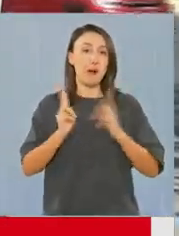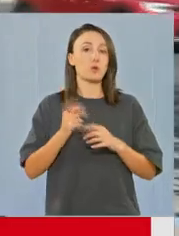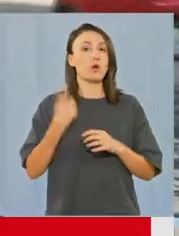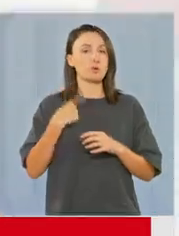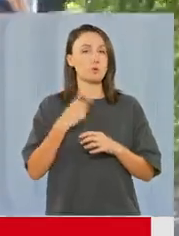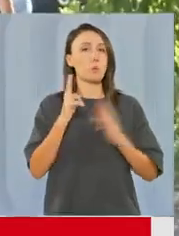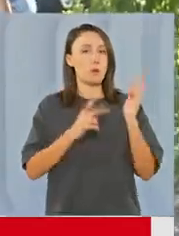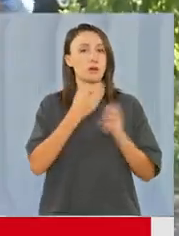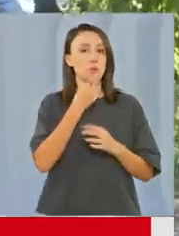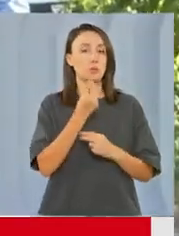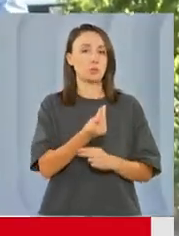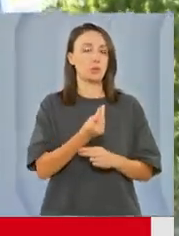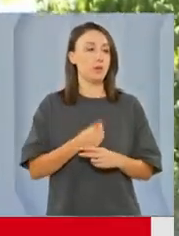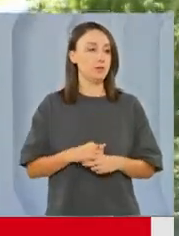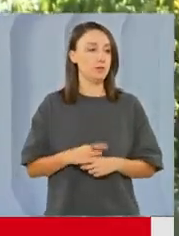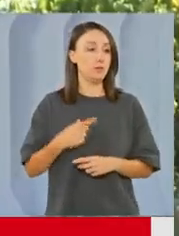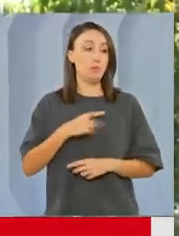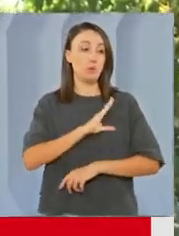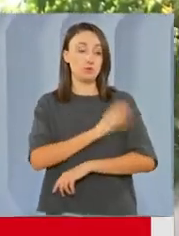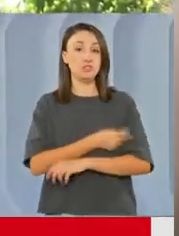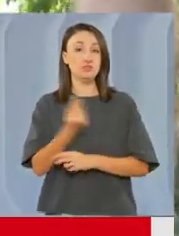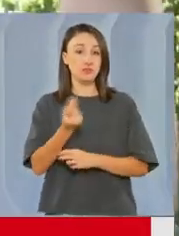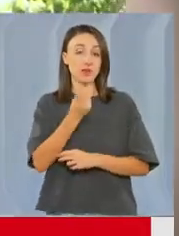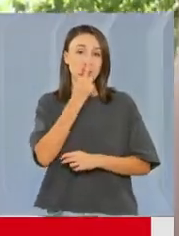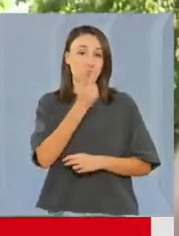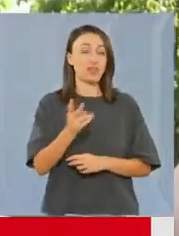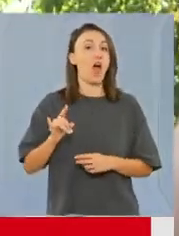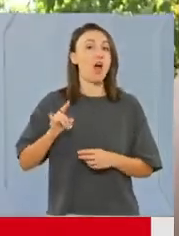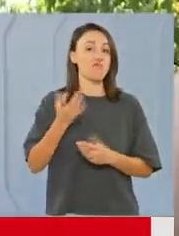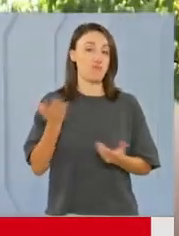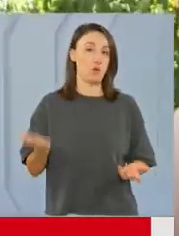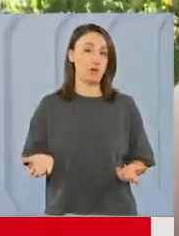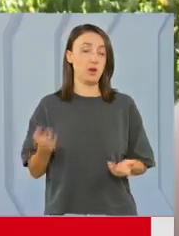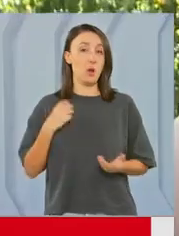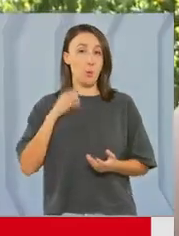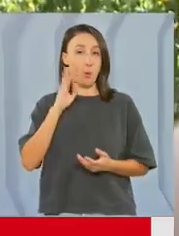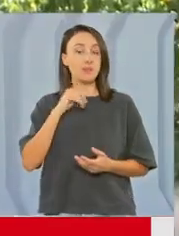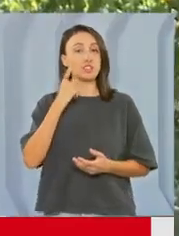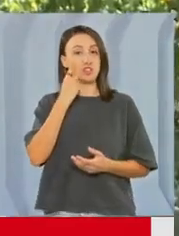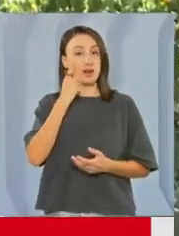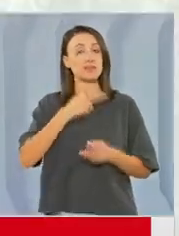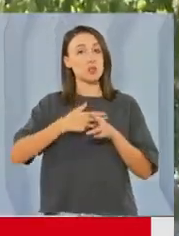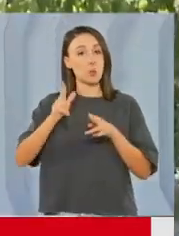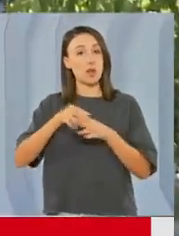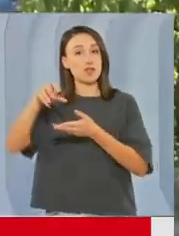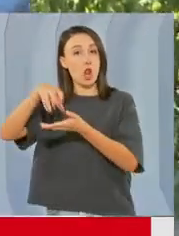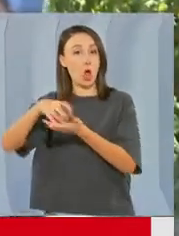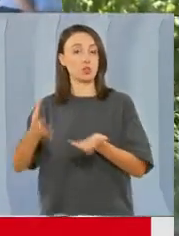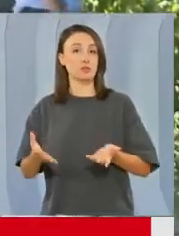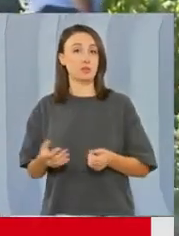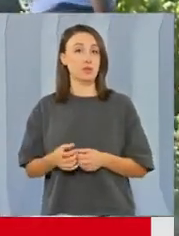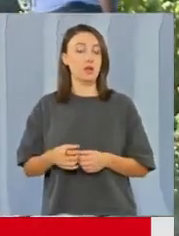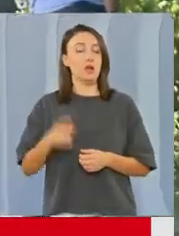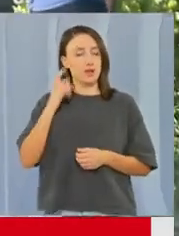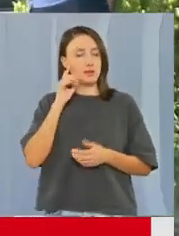fost un parc bun. E posibil așa ceva? Adică se vede din avion că oamenii încearcă să-și curățe locul. Spuneți că eu cred că a